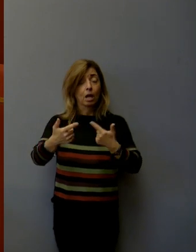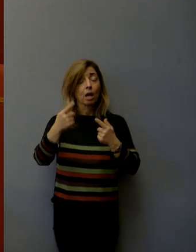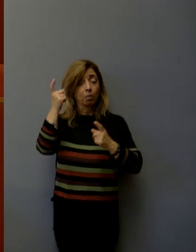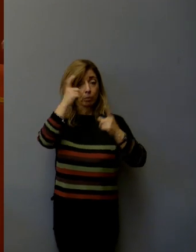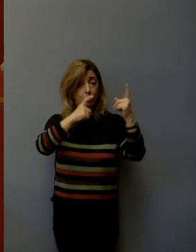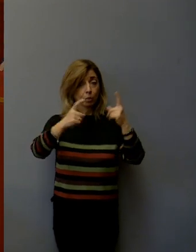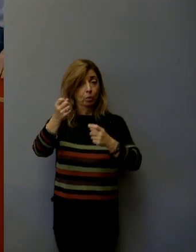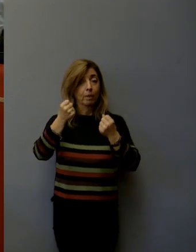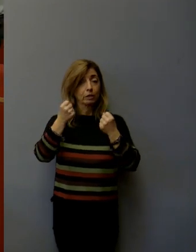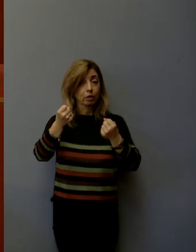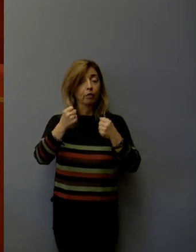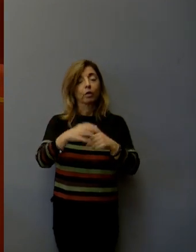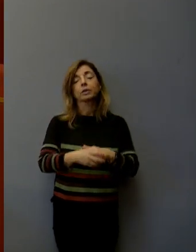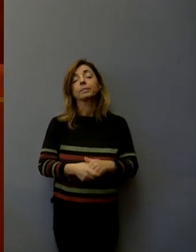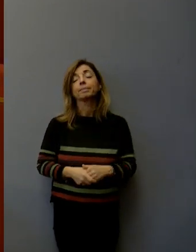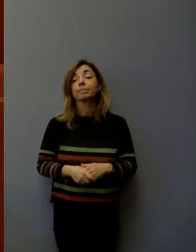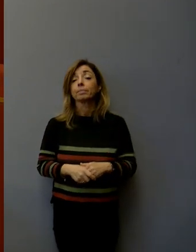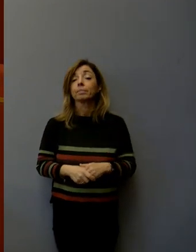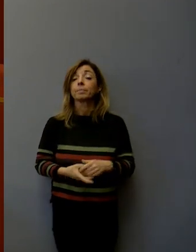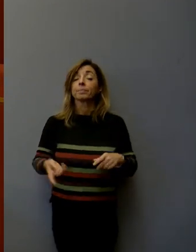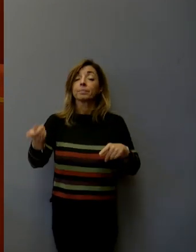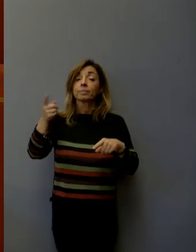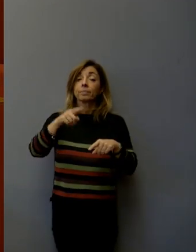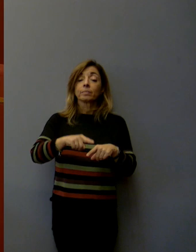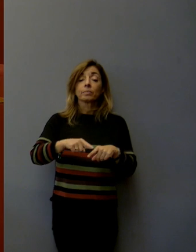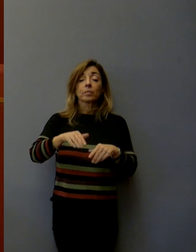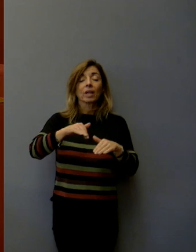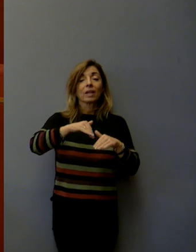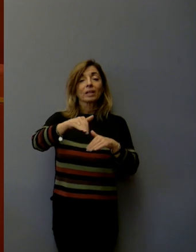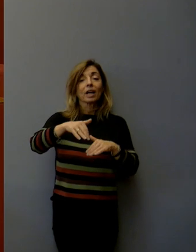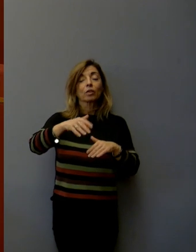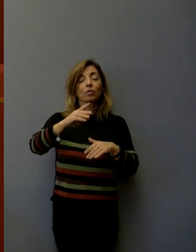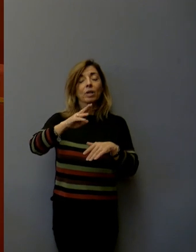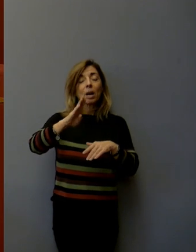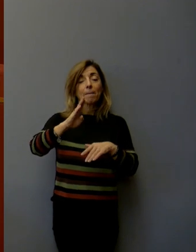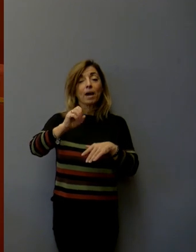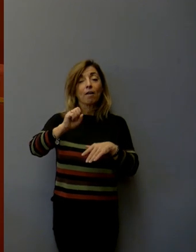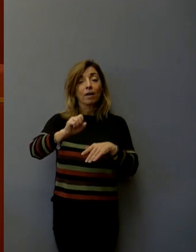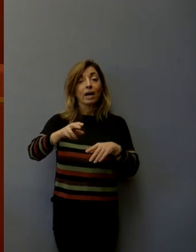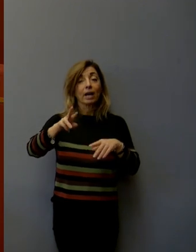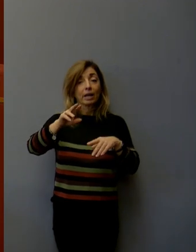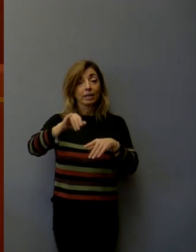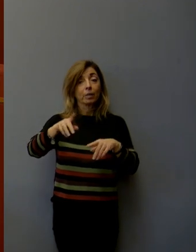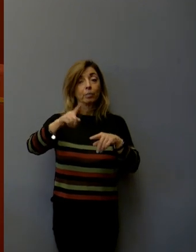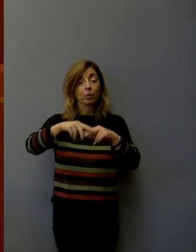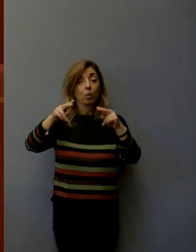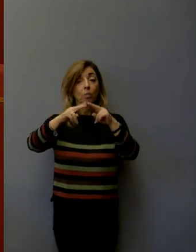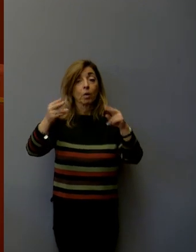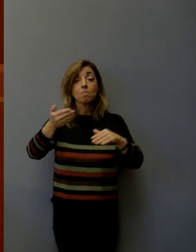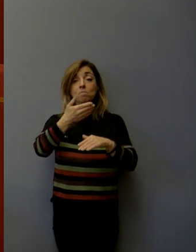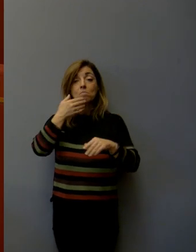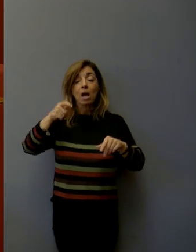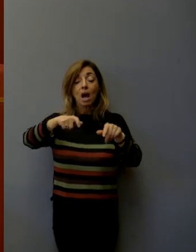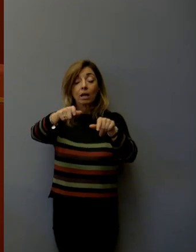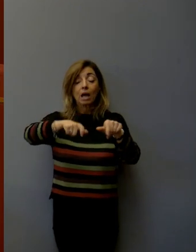della loro abitazione alla via trafficata in questione Inoltre nel tratto di via babet al civico numero 20 il ponte di cavassola non esiste nessuna attraversamento pedonale che